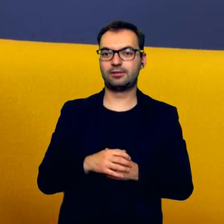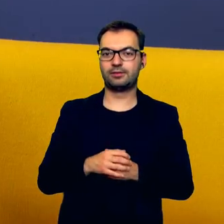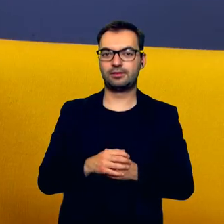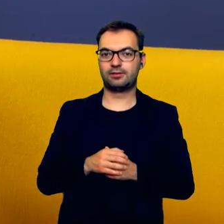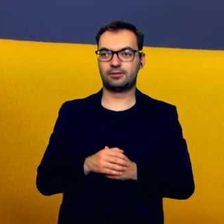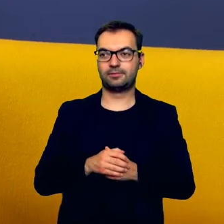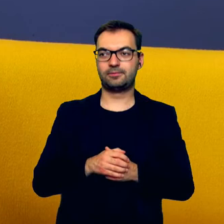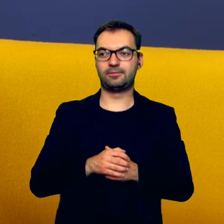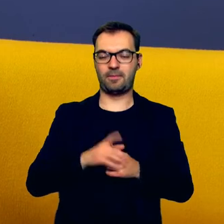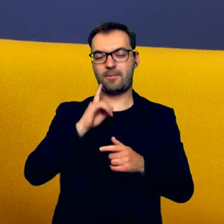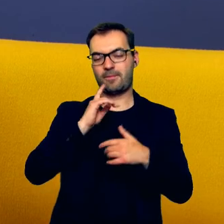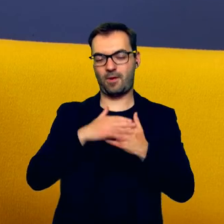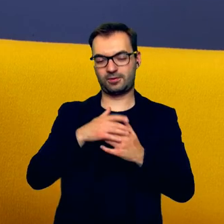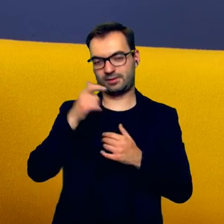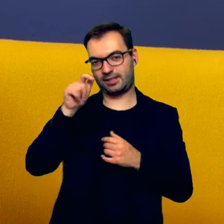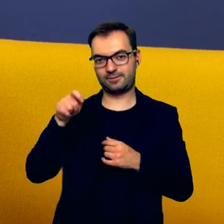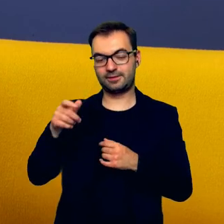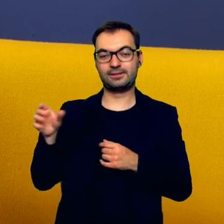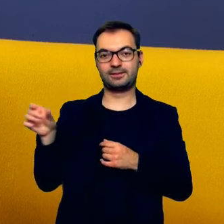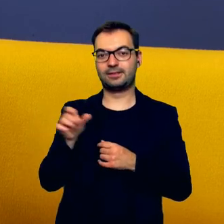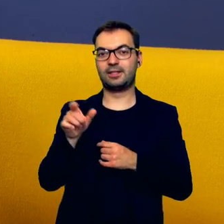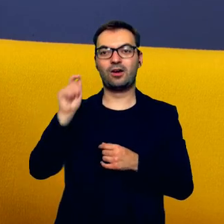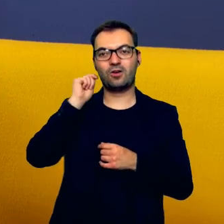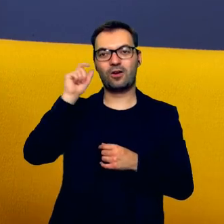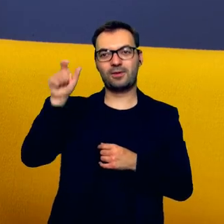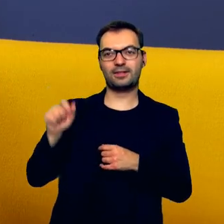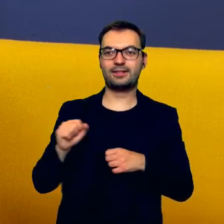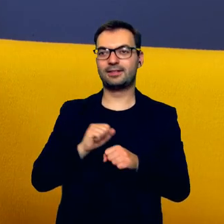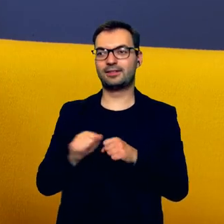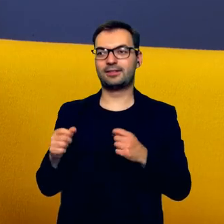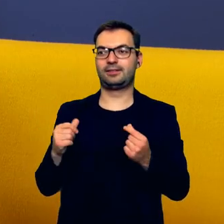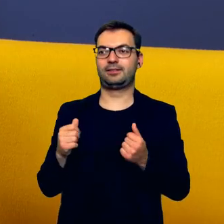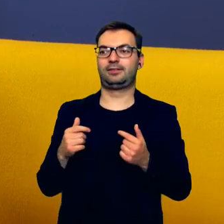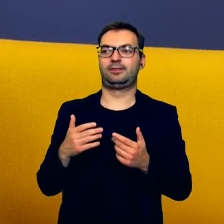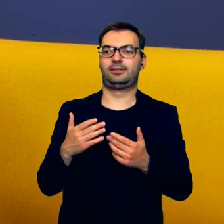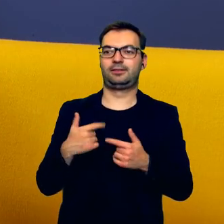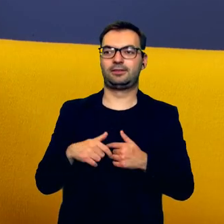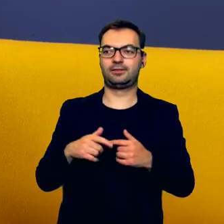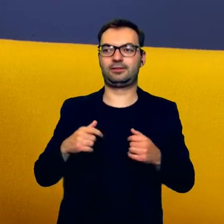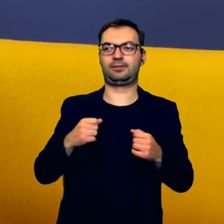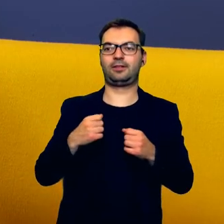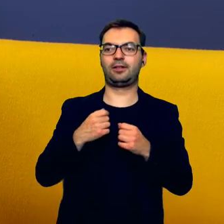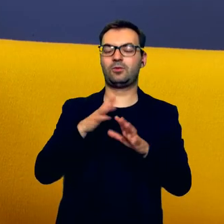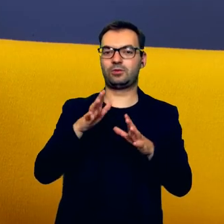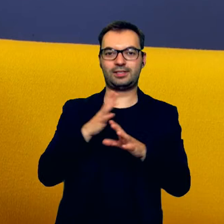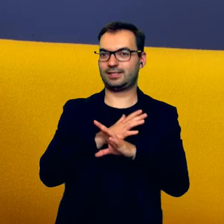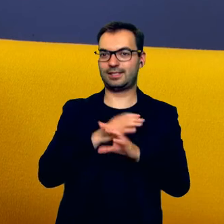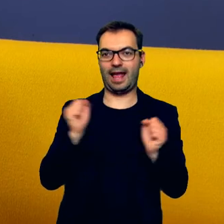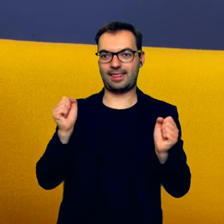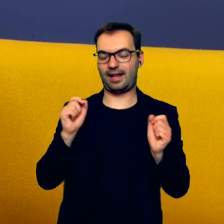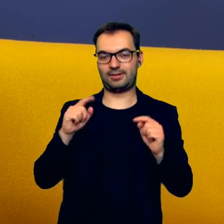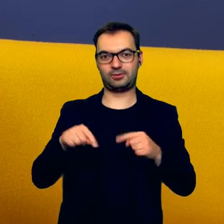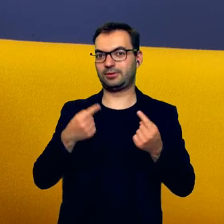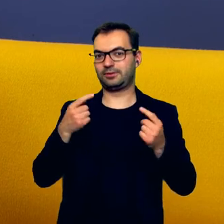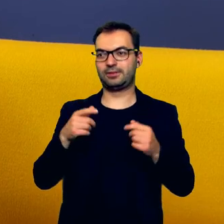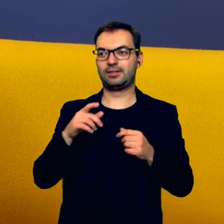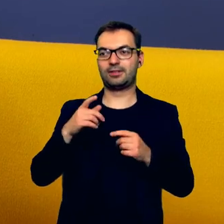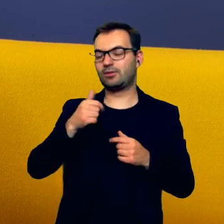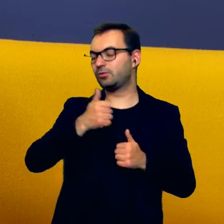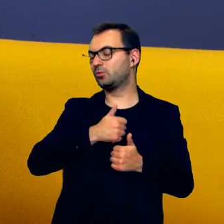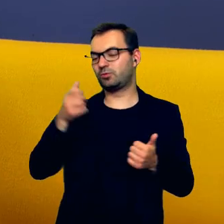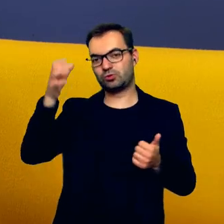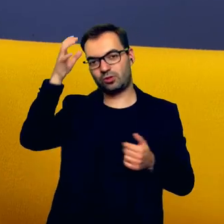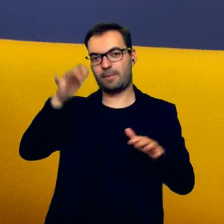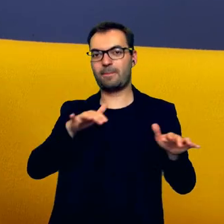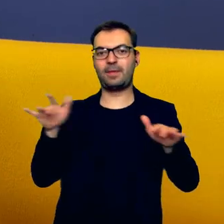mężu, prawda? Ta kobieta jest wkrótce bohaterką wielu skandali obyczajowych, jest genialną